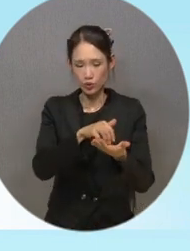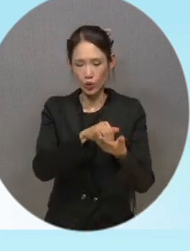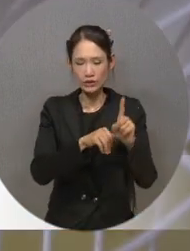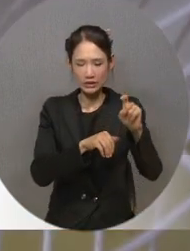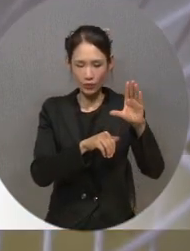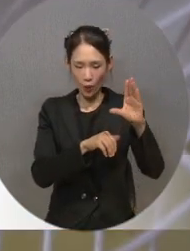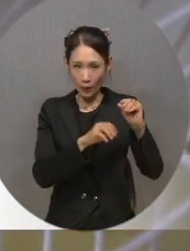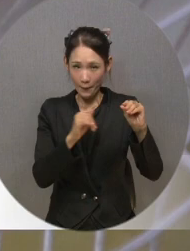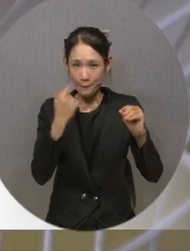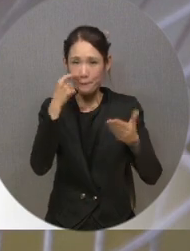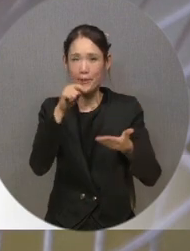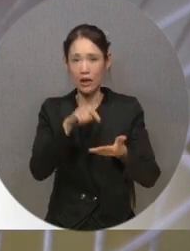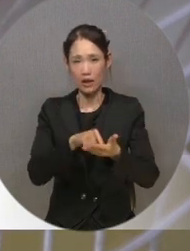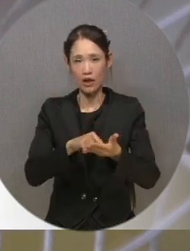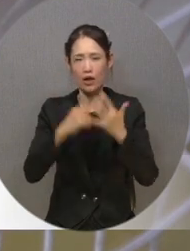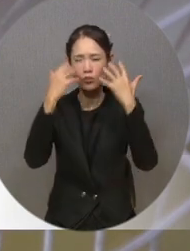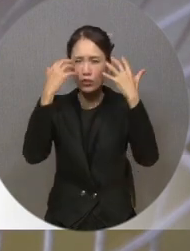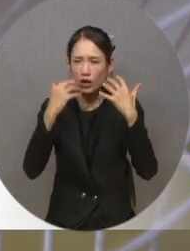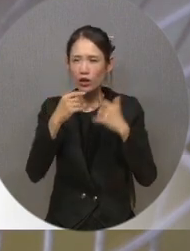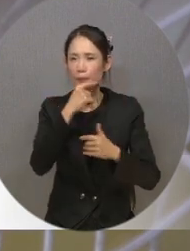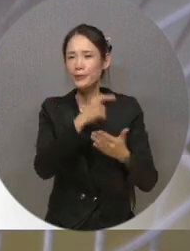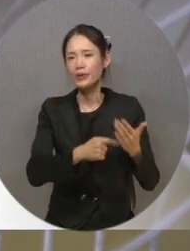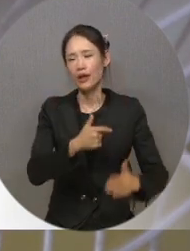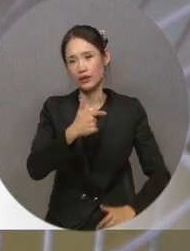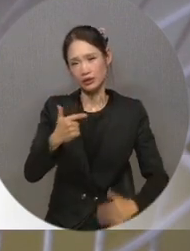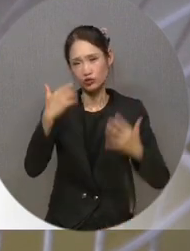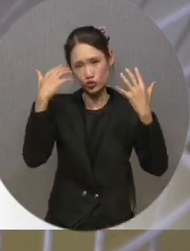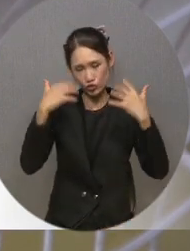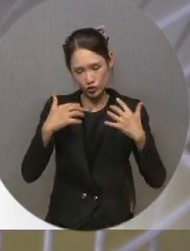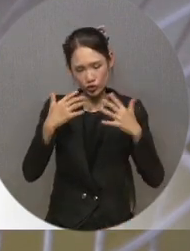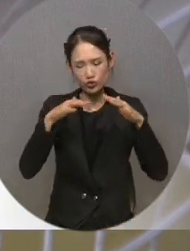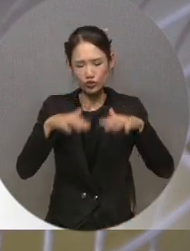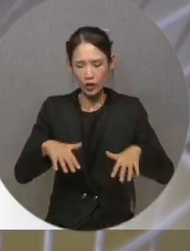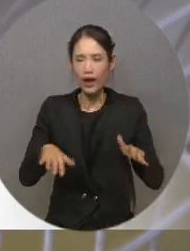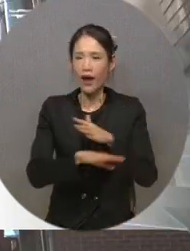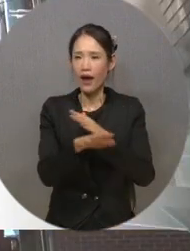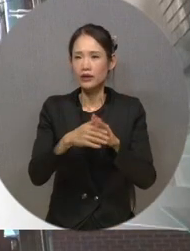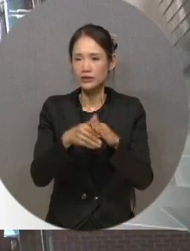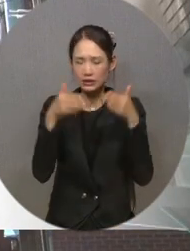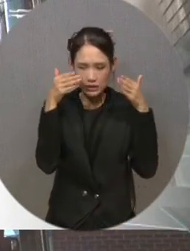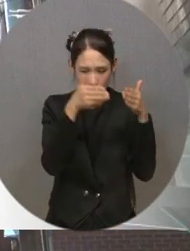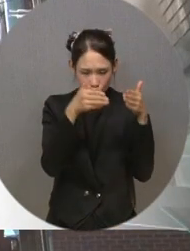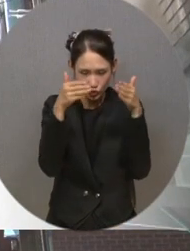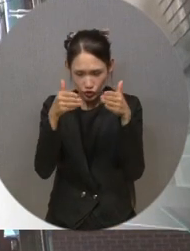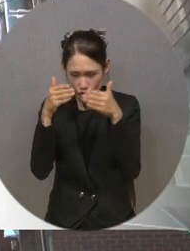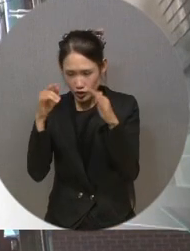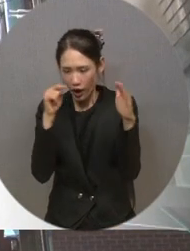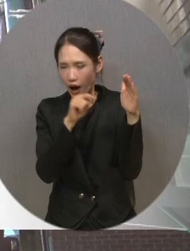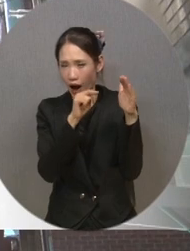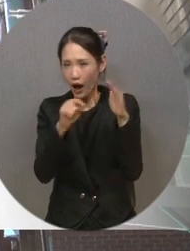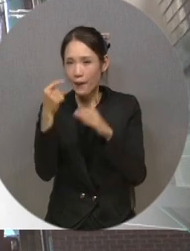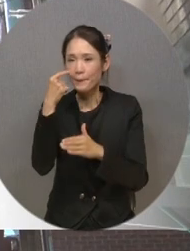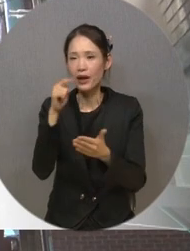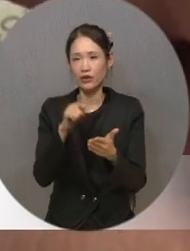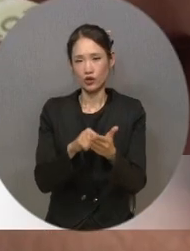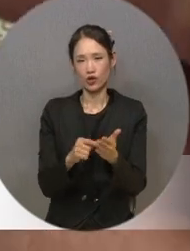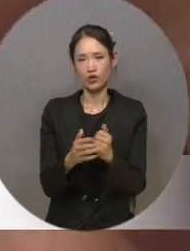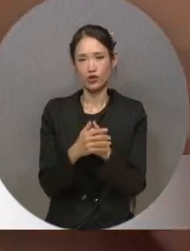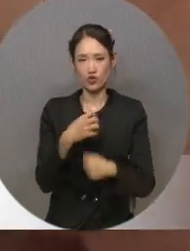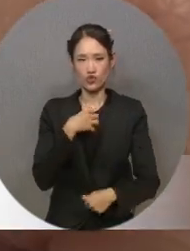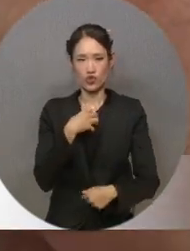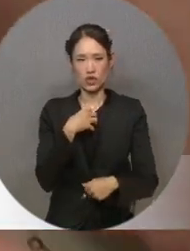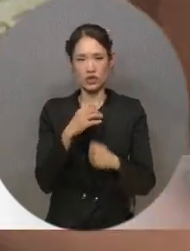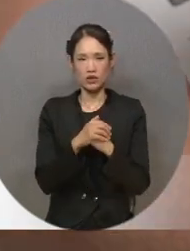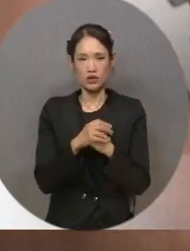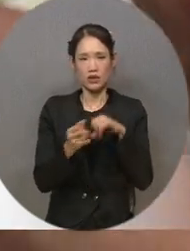발굴하는데 무더위로 피해를 볼 우려가 있는 취약계층을 집중적으로 찾습니다. 또한 이번 조사부터 위기 정보인 금융